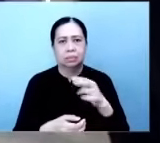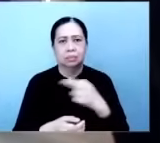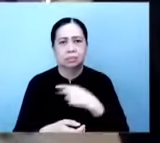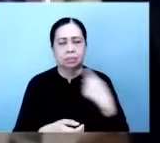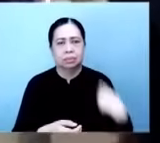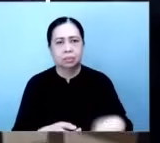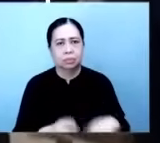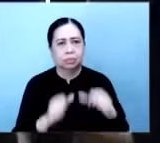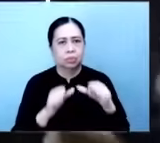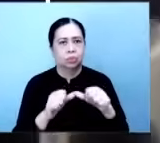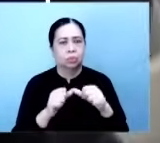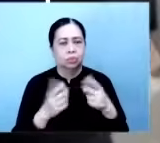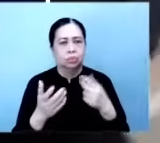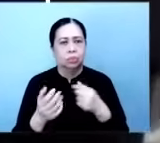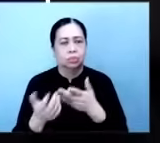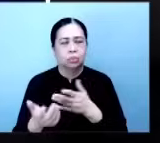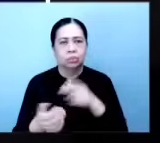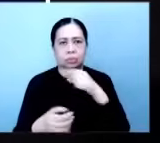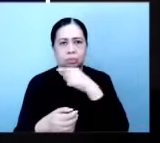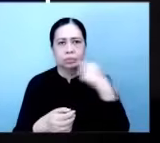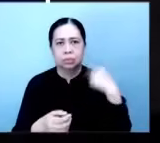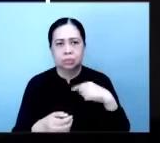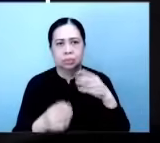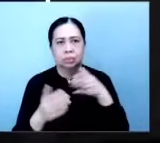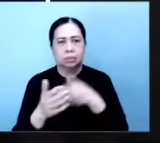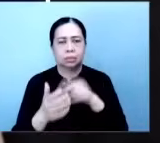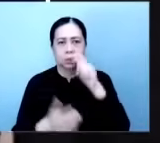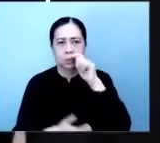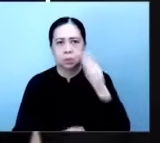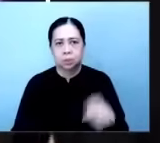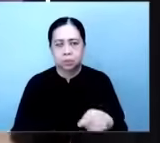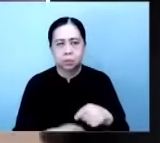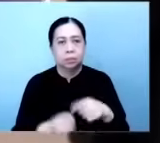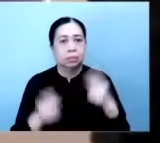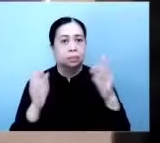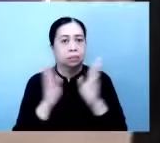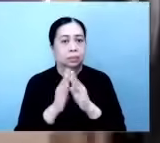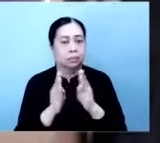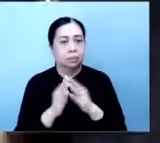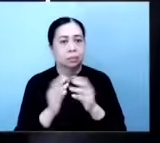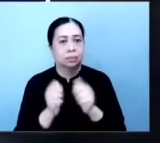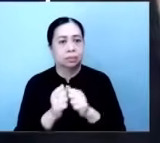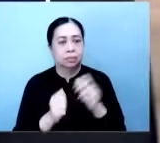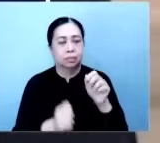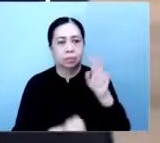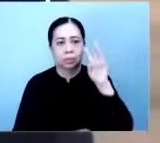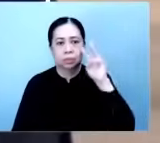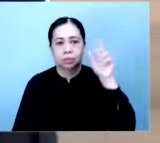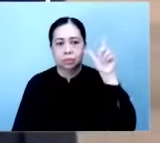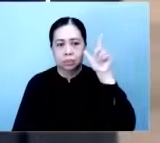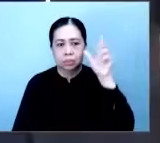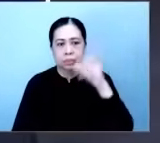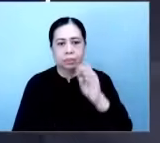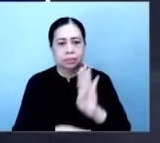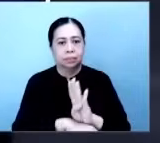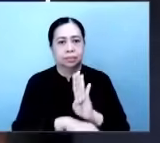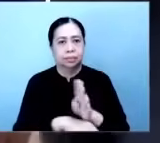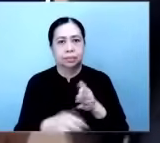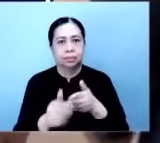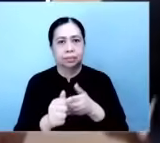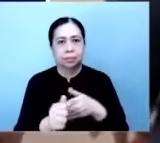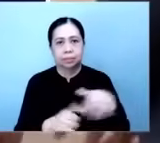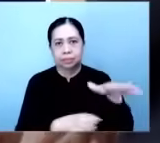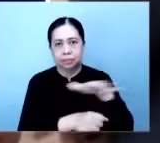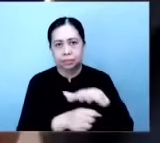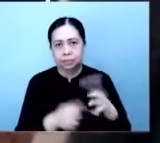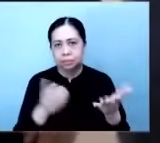nagpapatuloy nitong gera kontra Ukraine. Makikipagpulong si Blinken kay Chinese Foreign Minister Wang Yi at mga business leaders doon. Posibleng